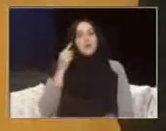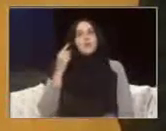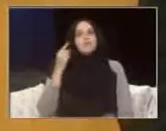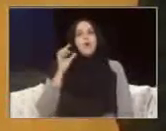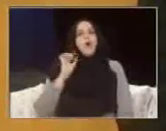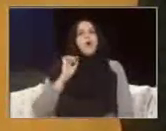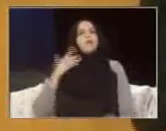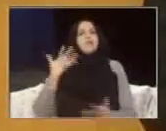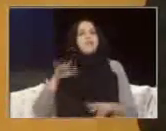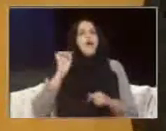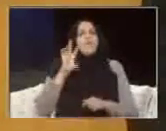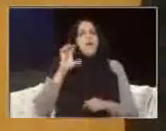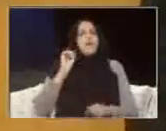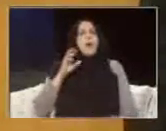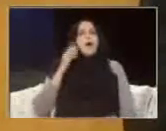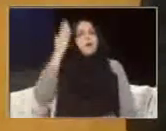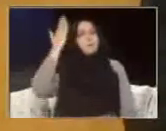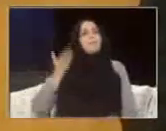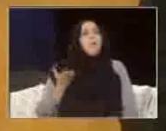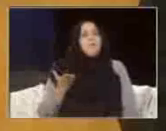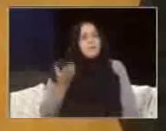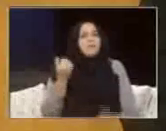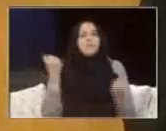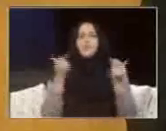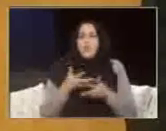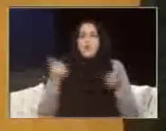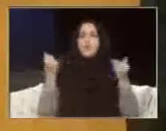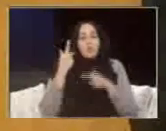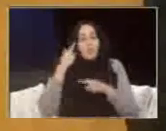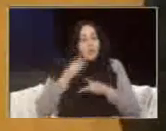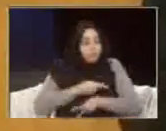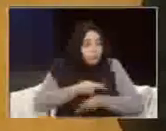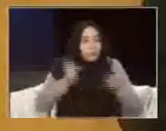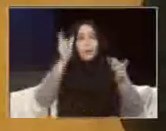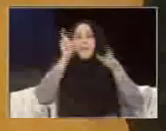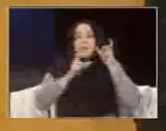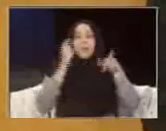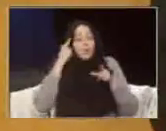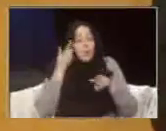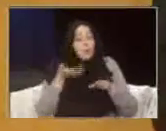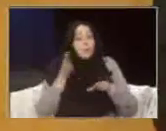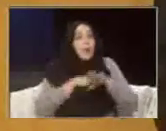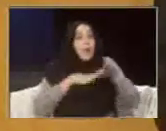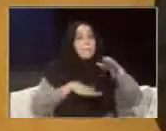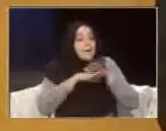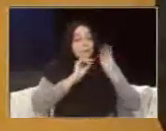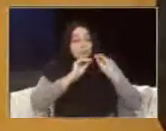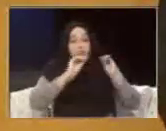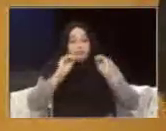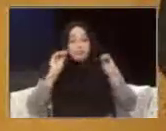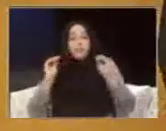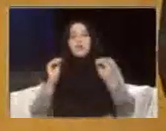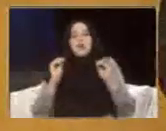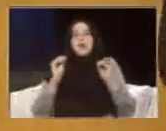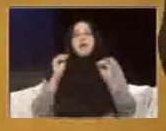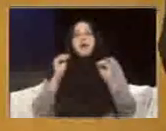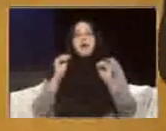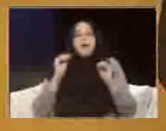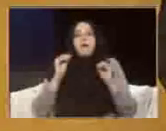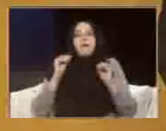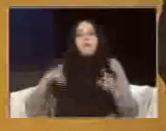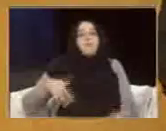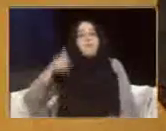الصلاة والسلام ليعلموا الخلق، يعلموهم أولا مرتكز الإيمان، أركان العقيدة هذه التي علمها جاء جبريل،